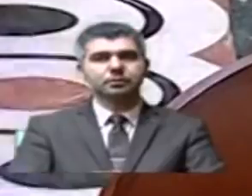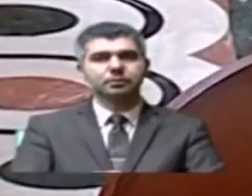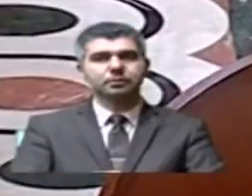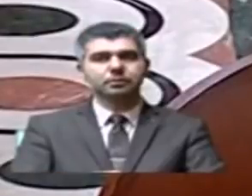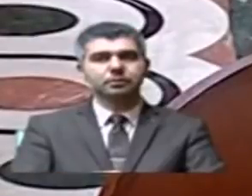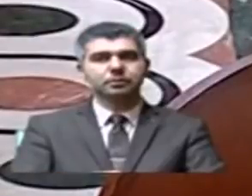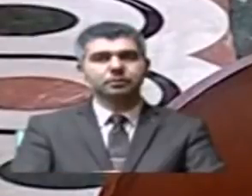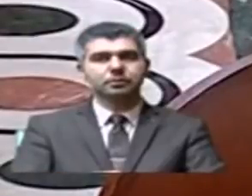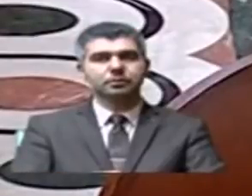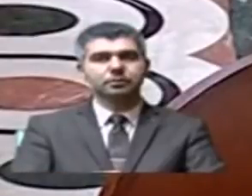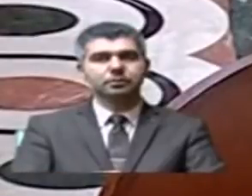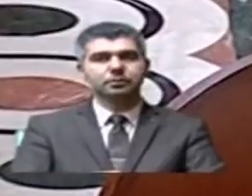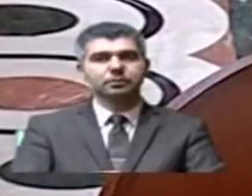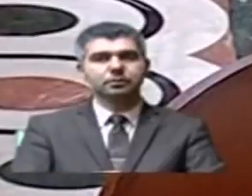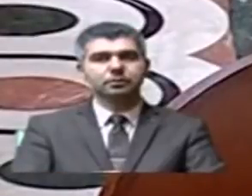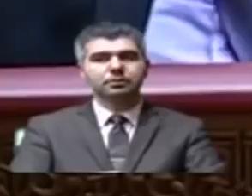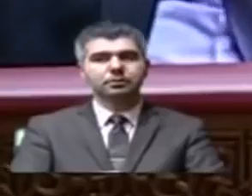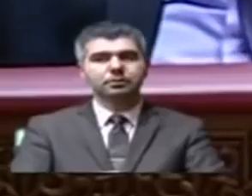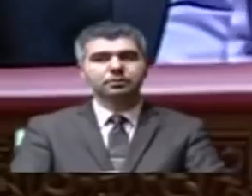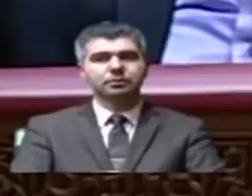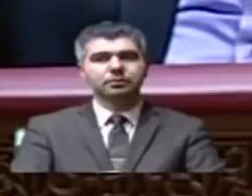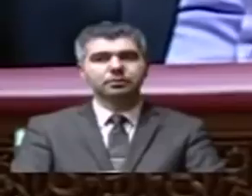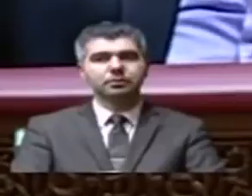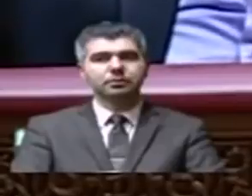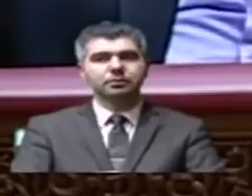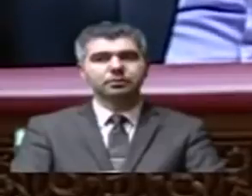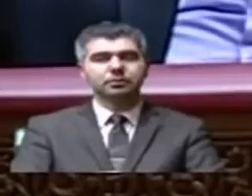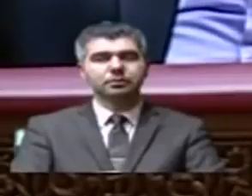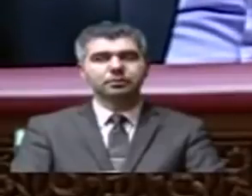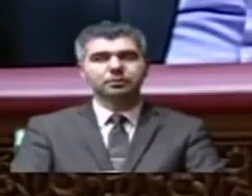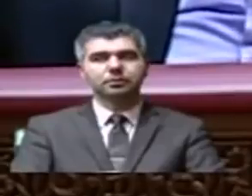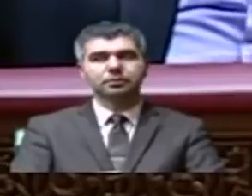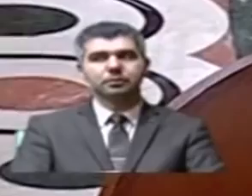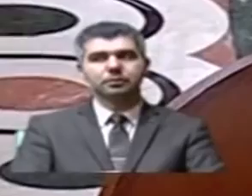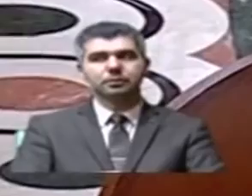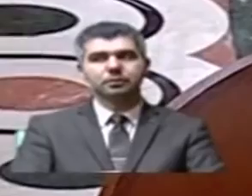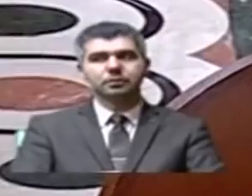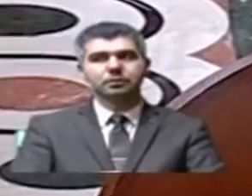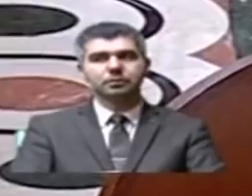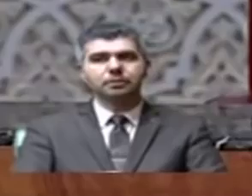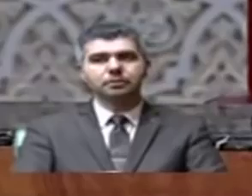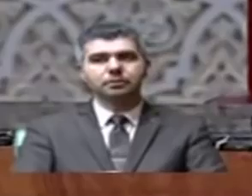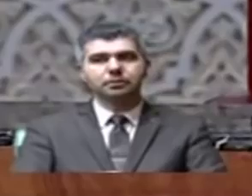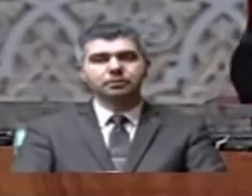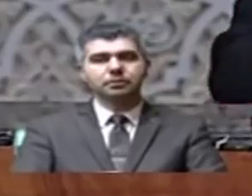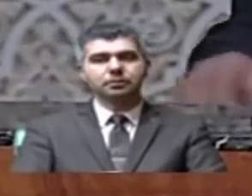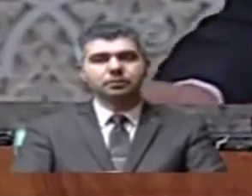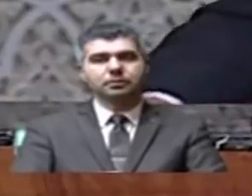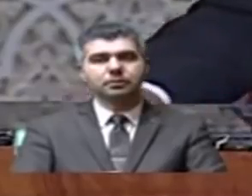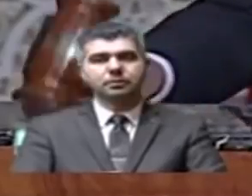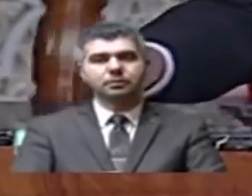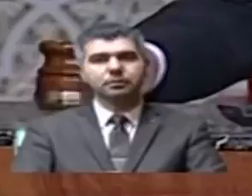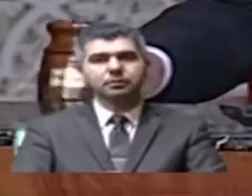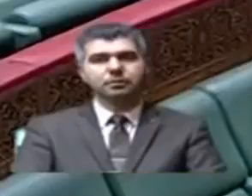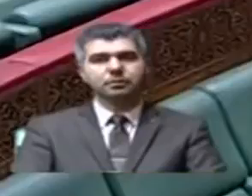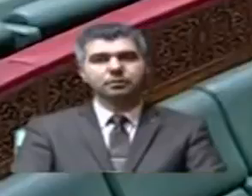مال هادو؟ لا ماشي انتوما. مالكم انتوما؟ تفضل السيد الوزير.